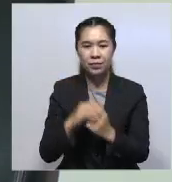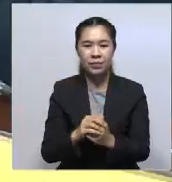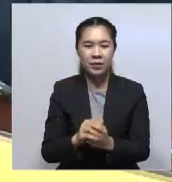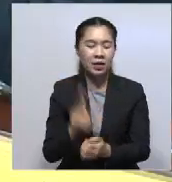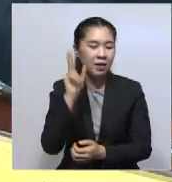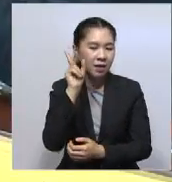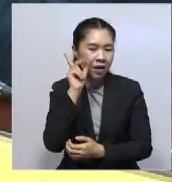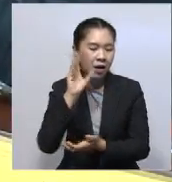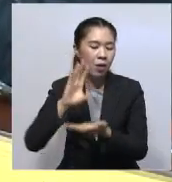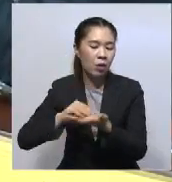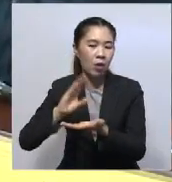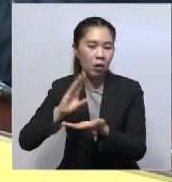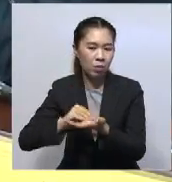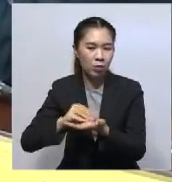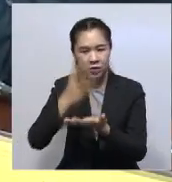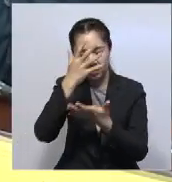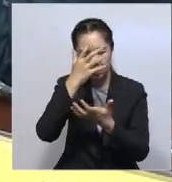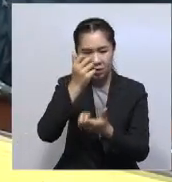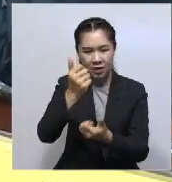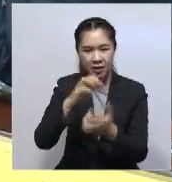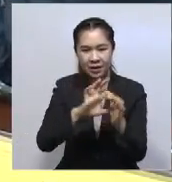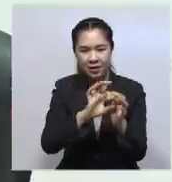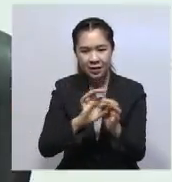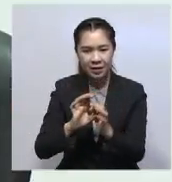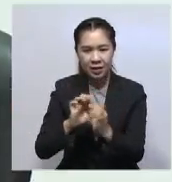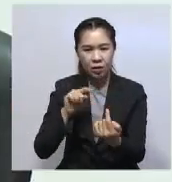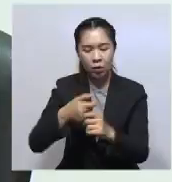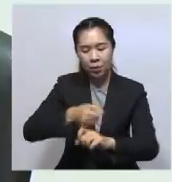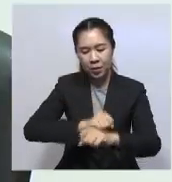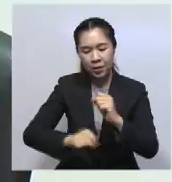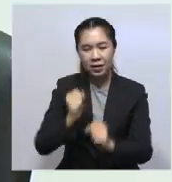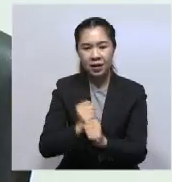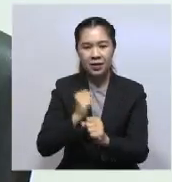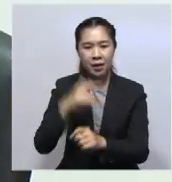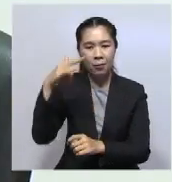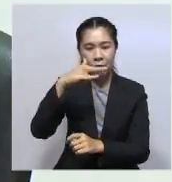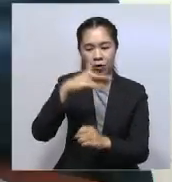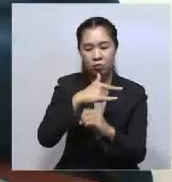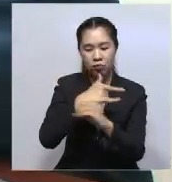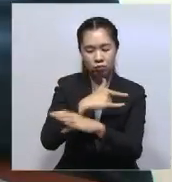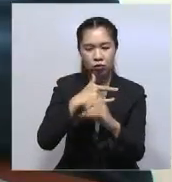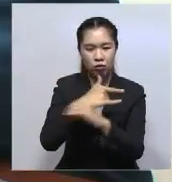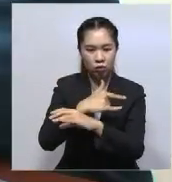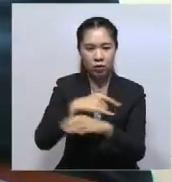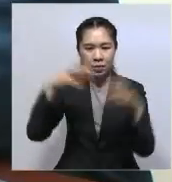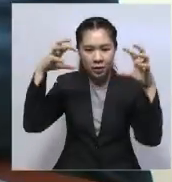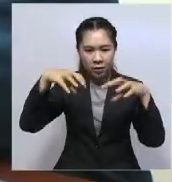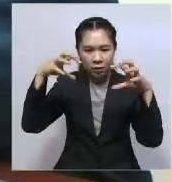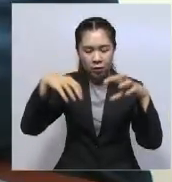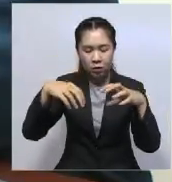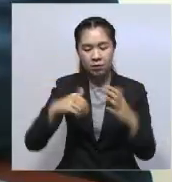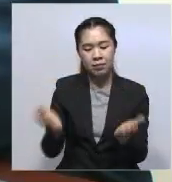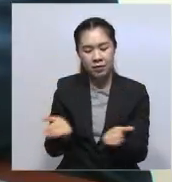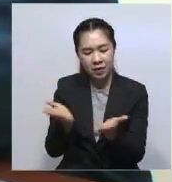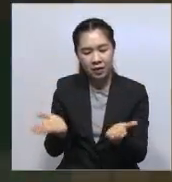ารข้อมูลสารคดีที่น่าสนใจที่เกี่ยวข้องกับการปฏิบัติการฝนหลวงและการบริหารจัดการทรัพยากรธรรมชาติเพื่อสนับสนุ